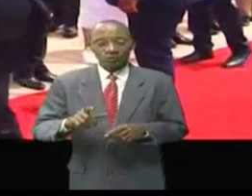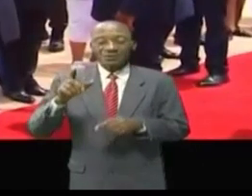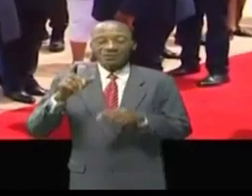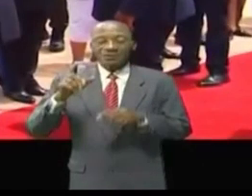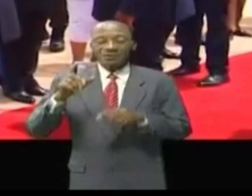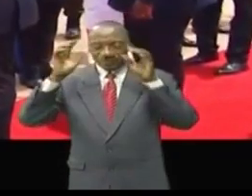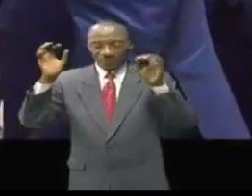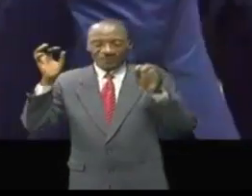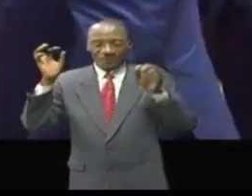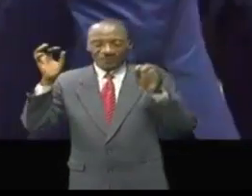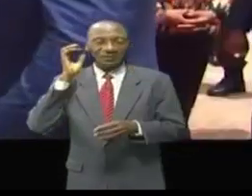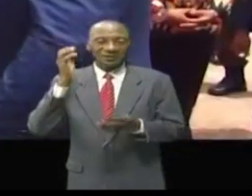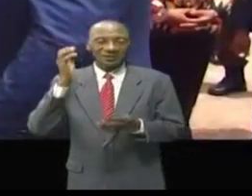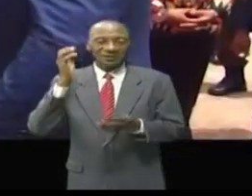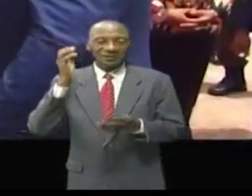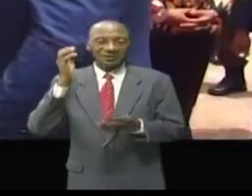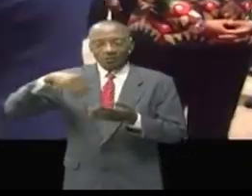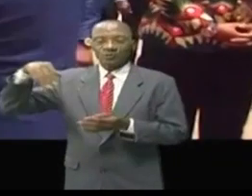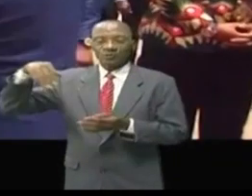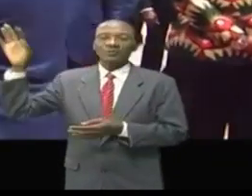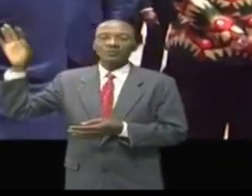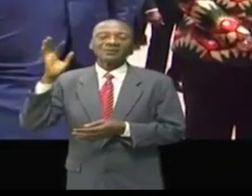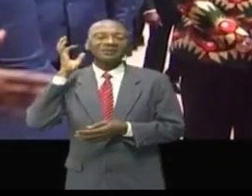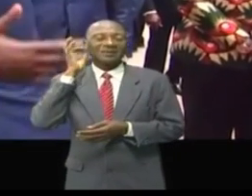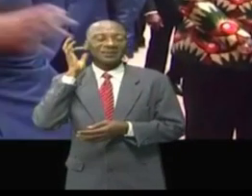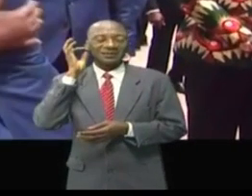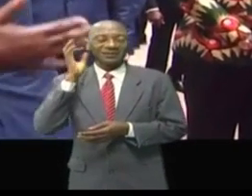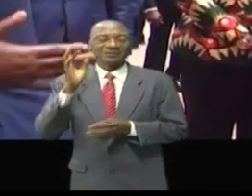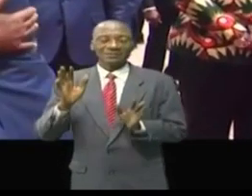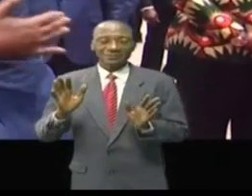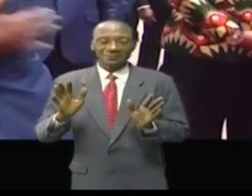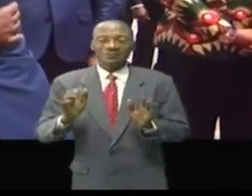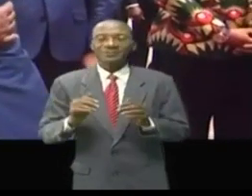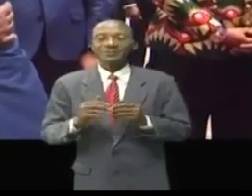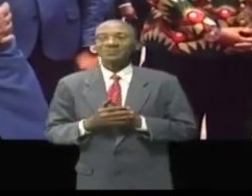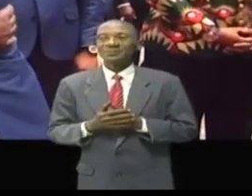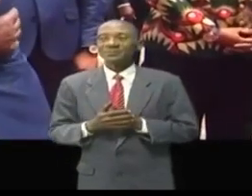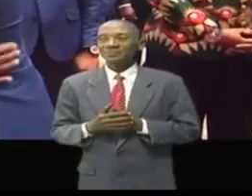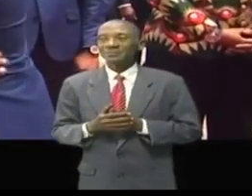l'avion par son homologue de la République démocratique du Congo.